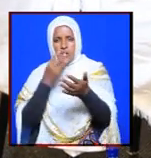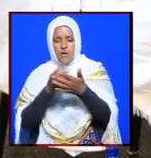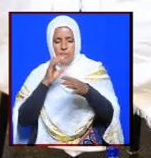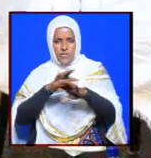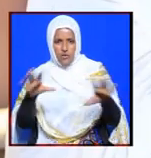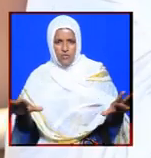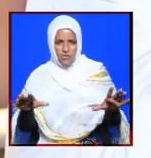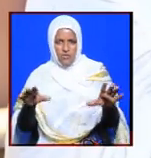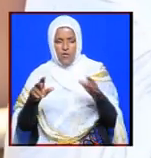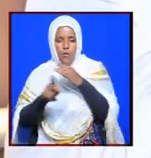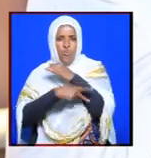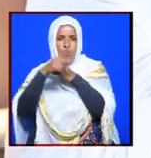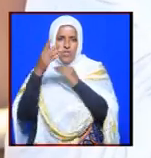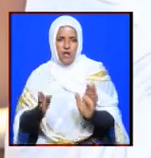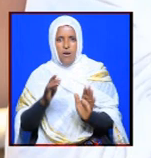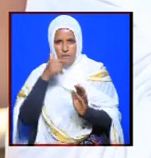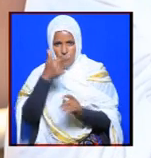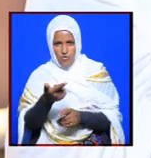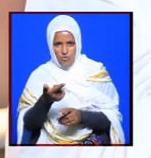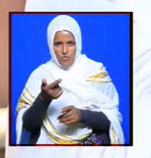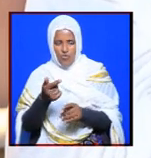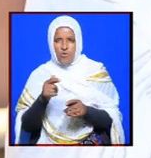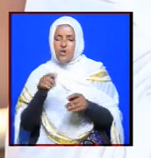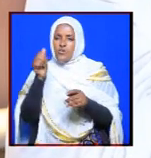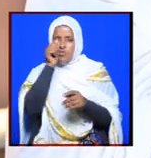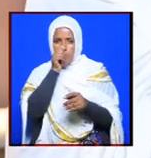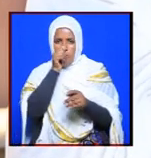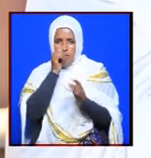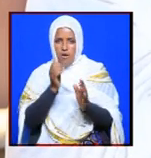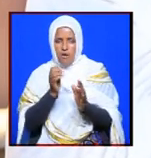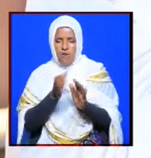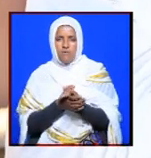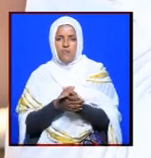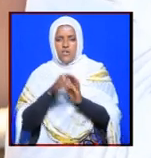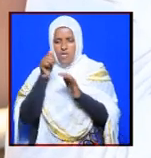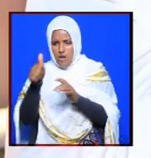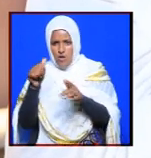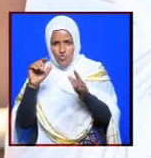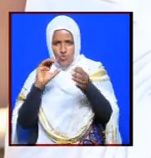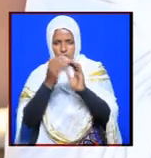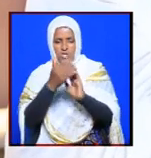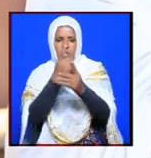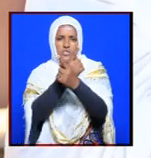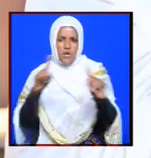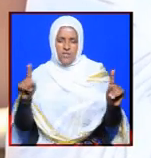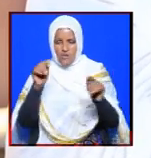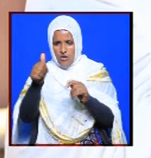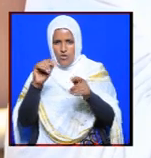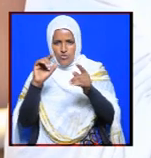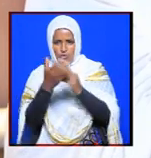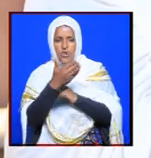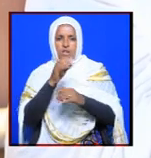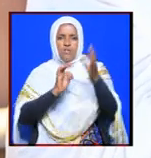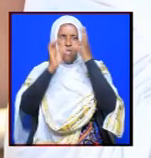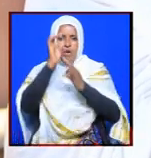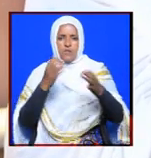መልክዓ ምድራዊ ጂኦፖለቲካል የሚባለው ነው እና እንደተባለው ኢትዮጵያ የራሷ የሆነ ነጻነት፣ የራሷ